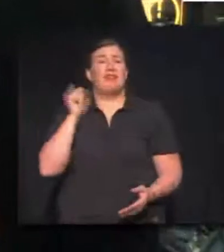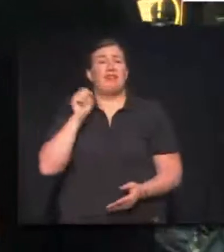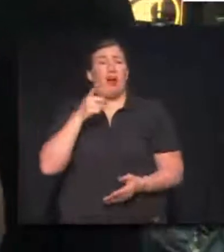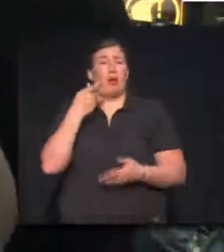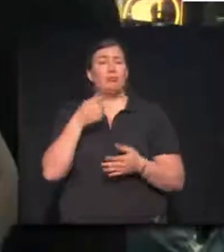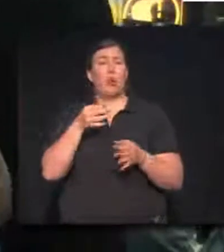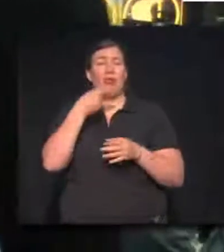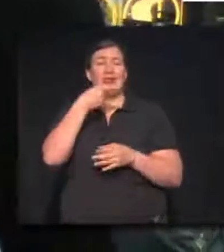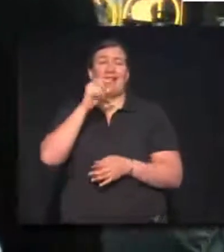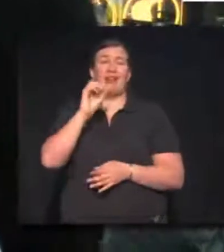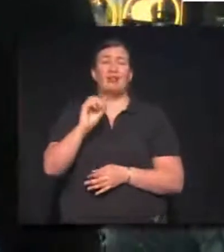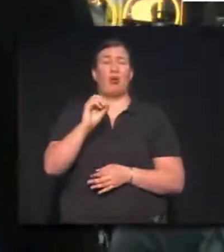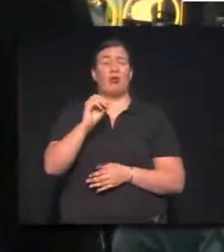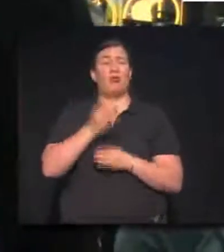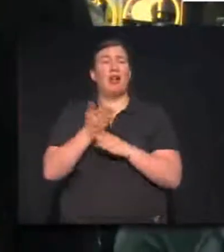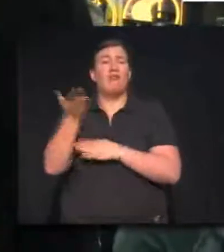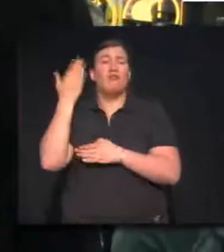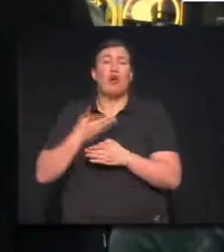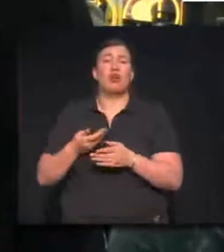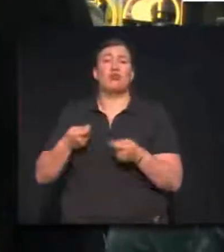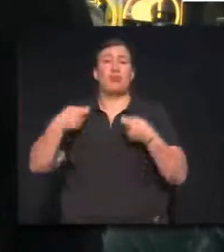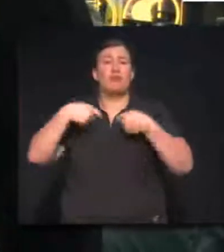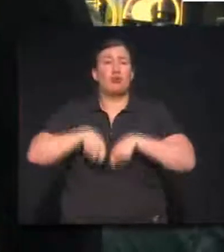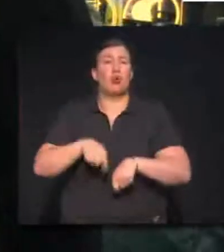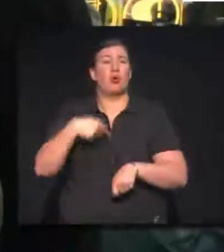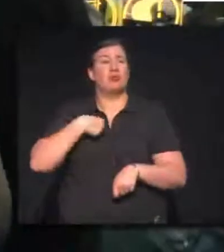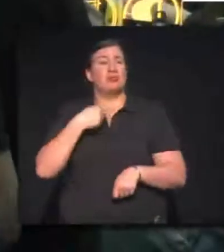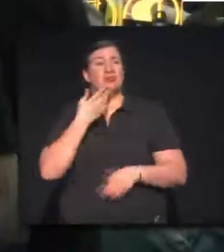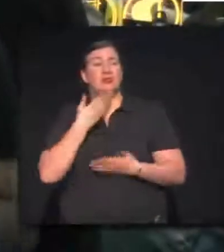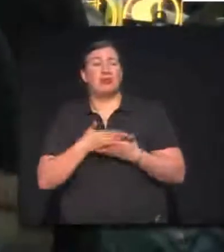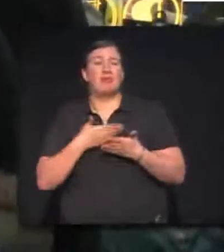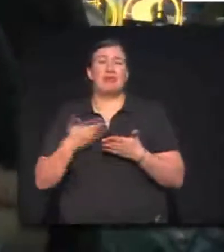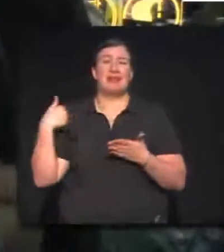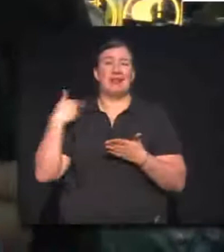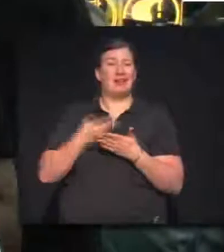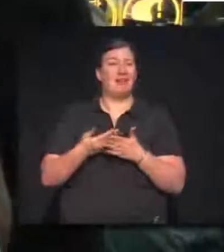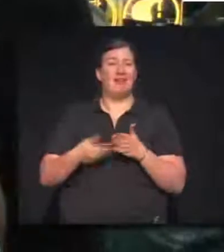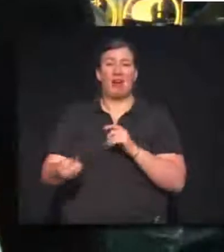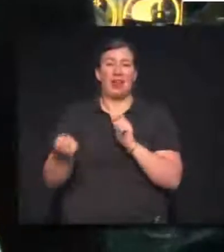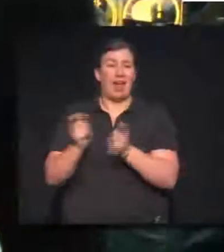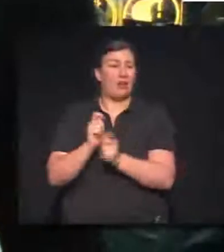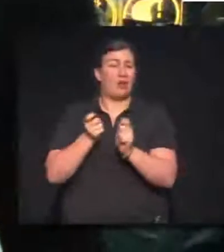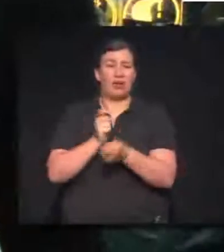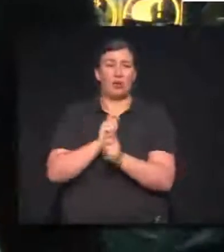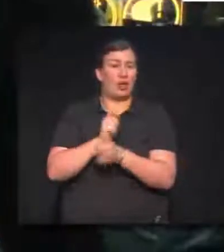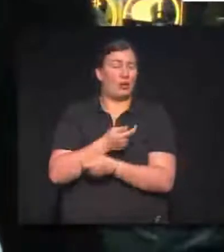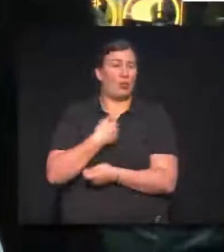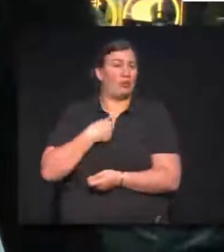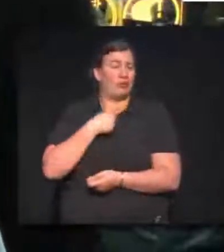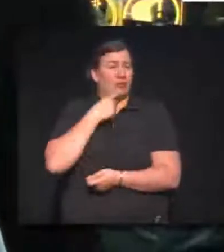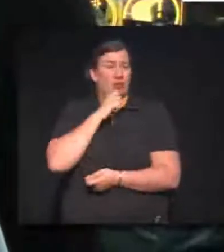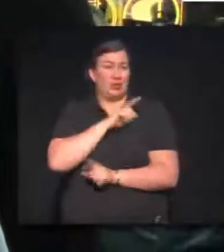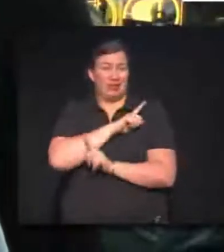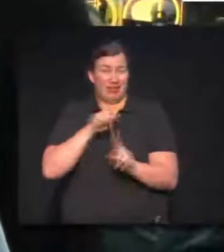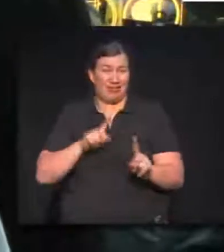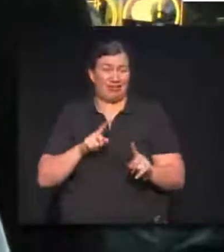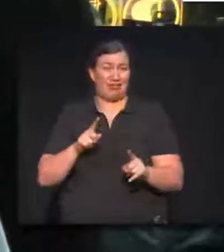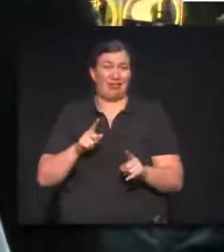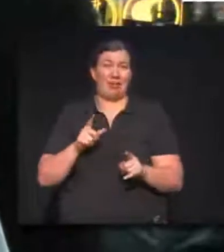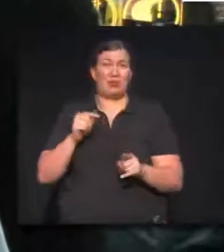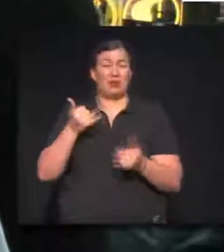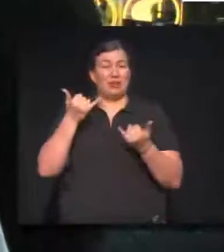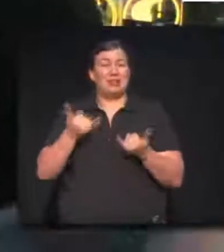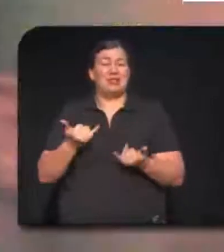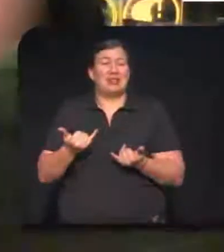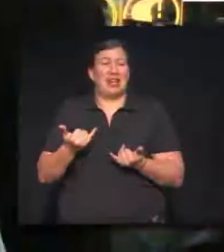ertragungsänderung mehr zulassen werden zulassen dürfen wollen jetzt können wir natürlich die Geschäftsordnung